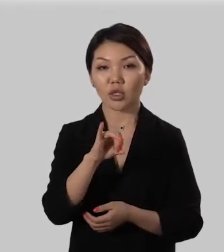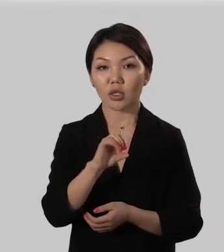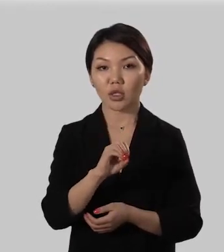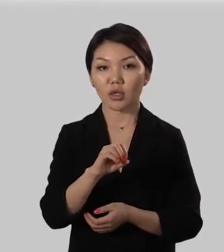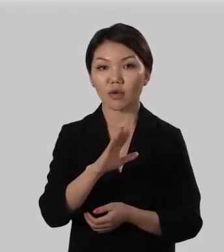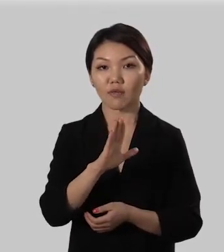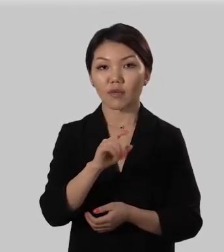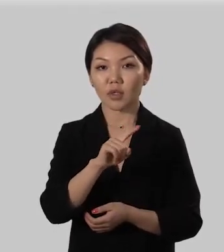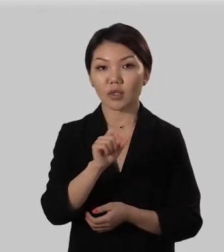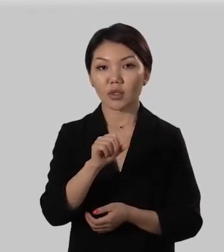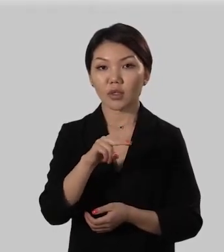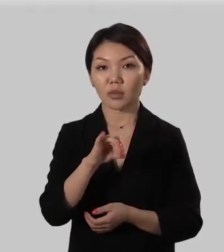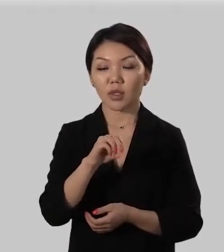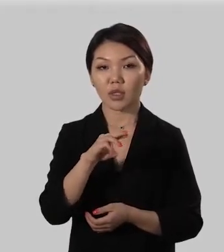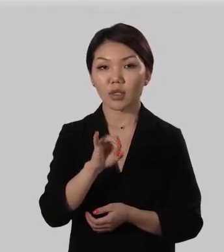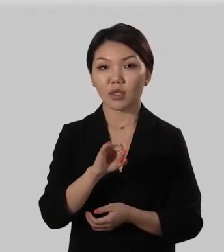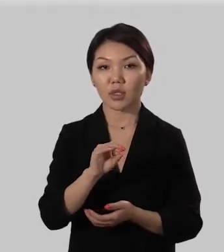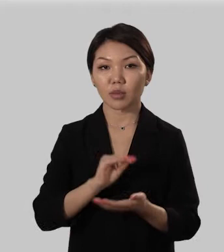пишется слитно